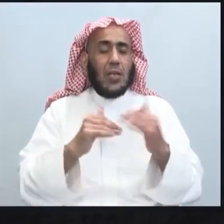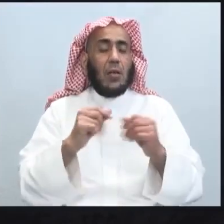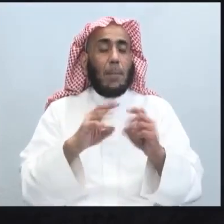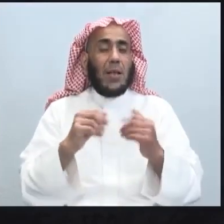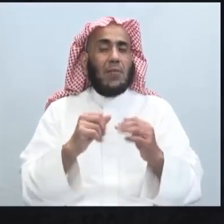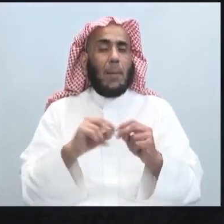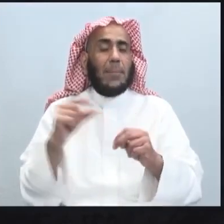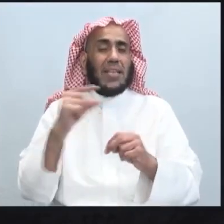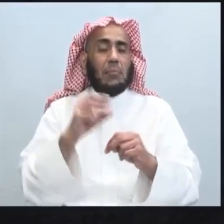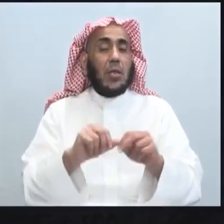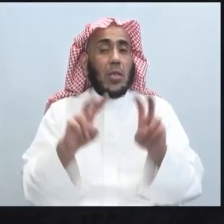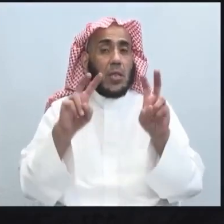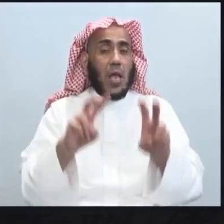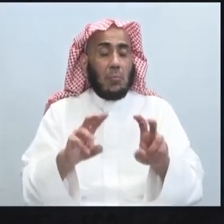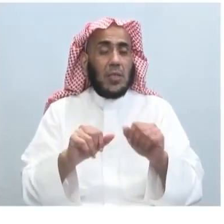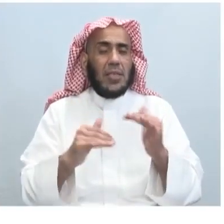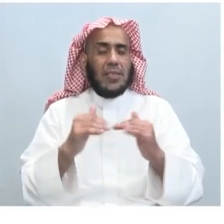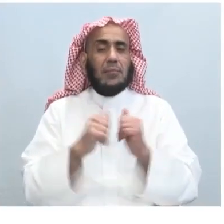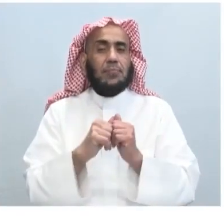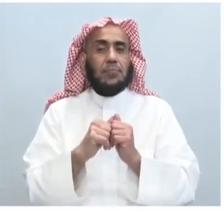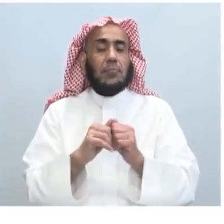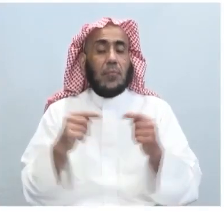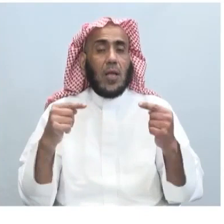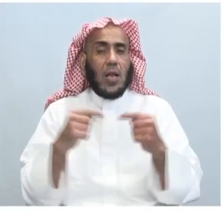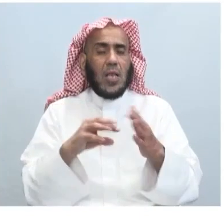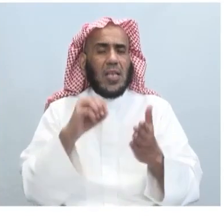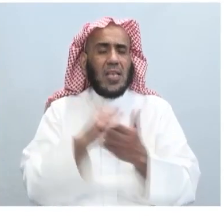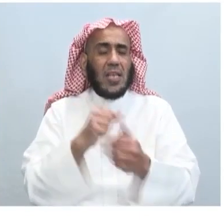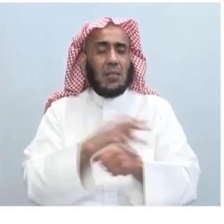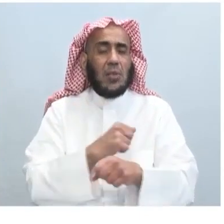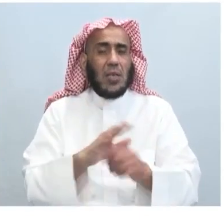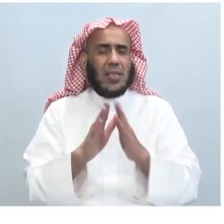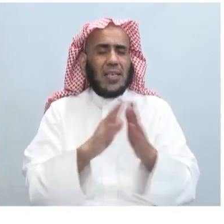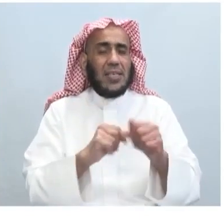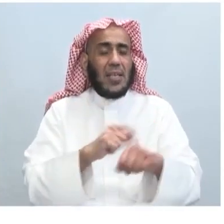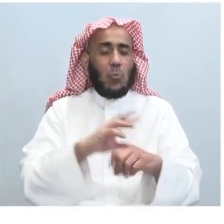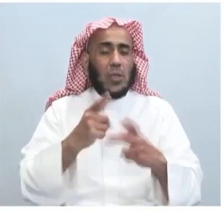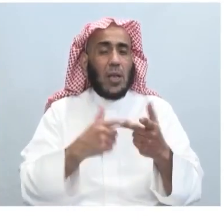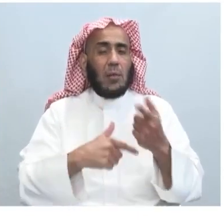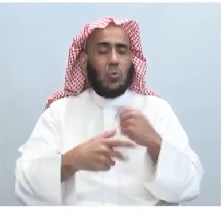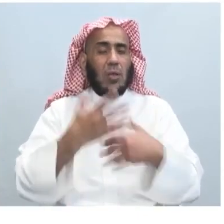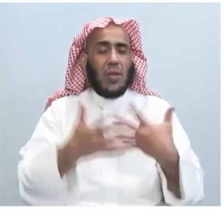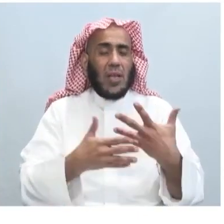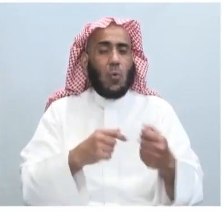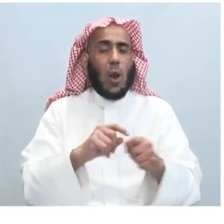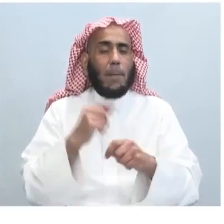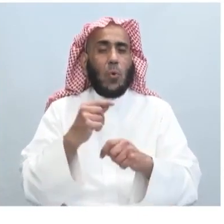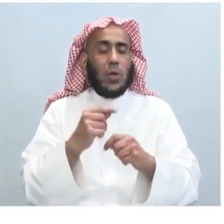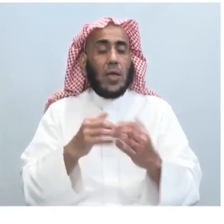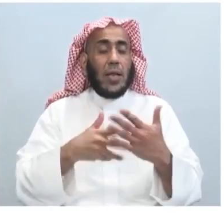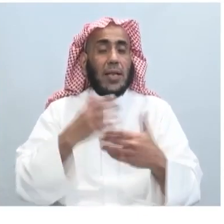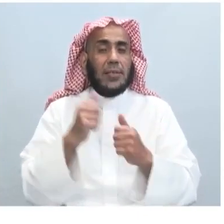الكيميائي بتعبير ثابت الاتزان الذي يعتمد على تراكيز المواد المتفاعله والمواد